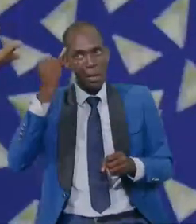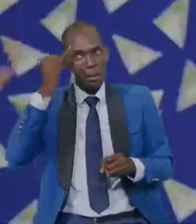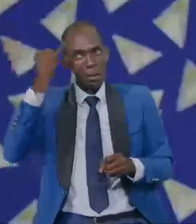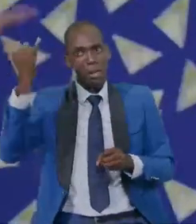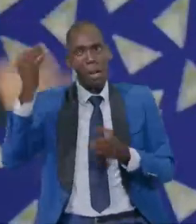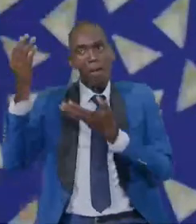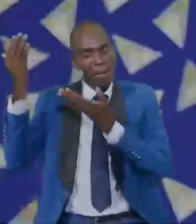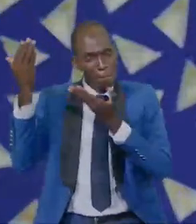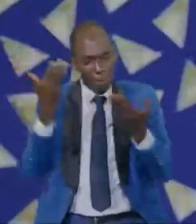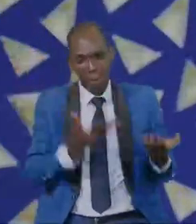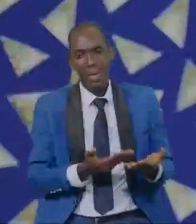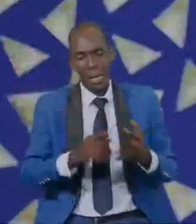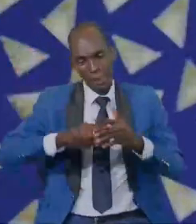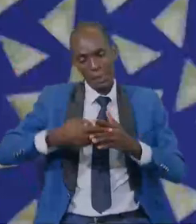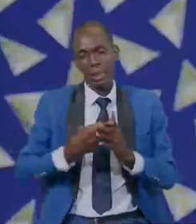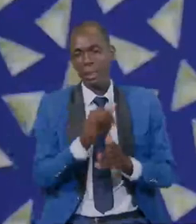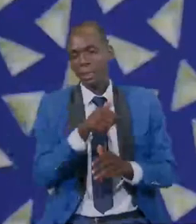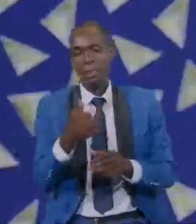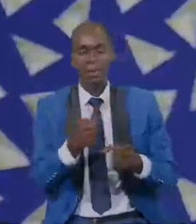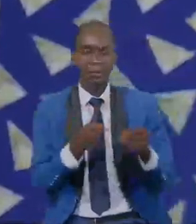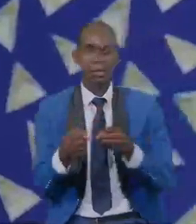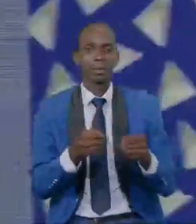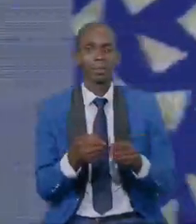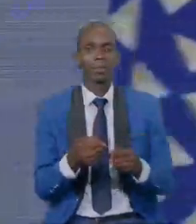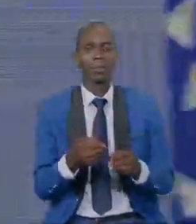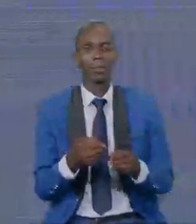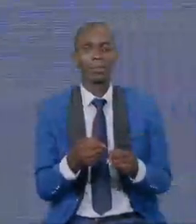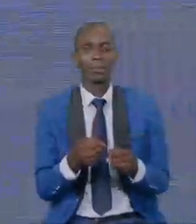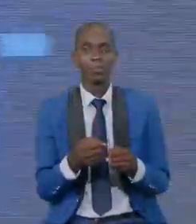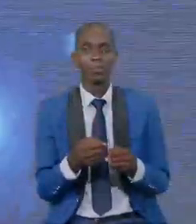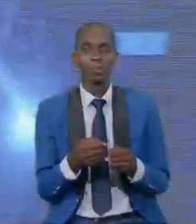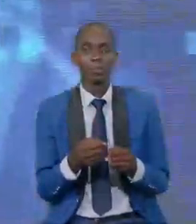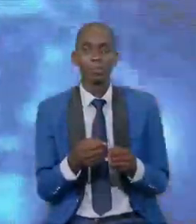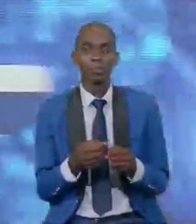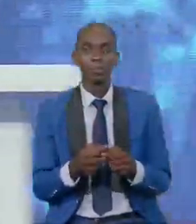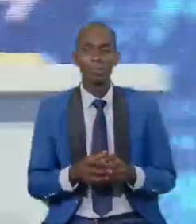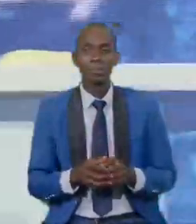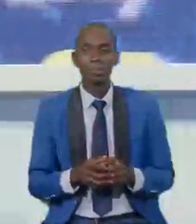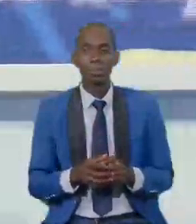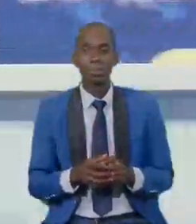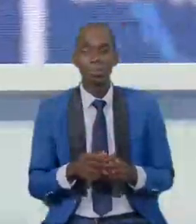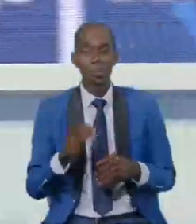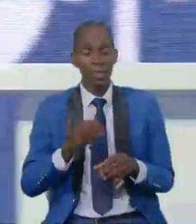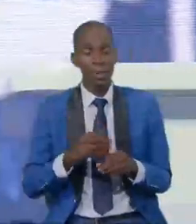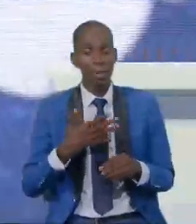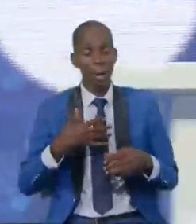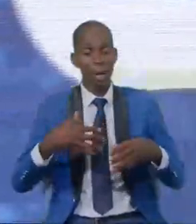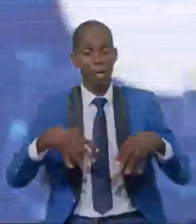S'il n'y a pas de combat, je vais initier un.